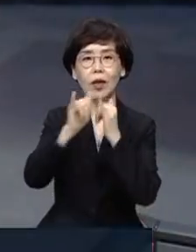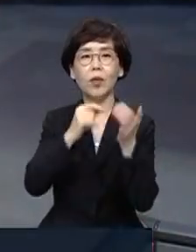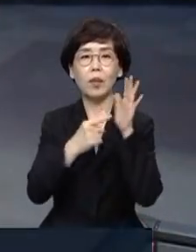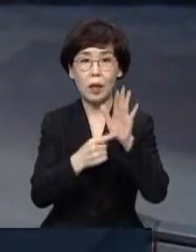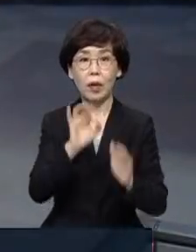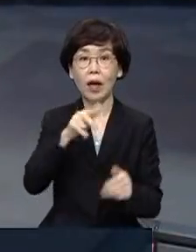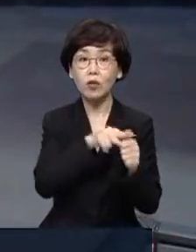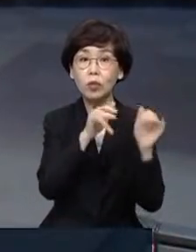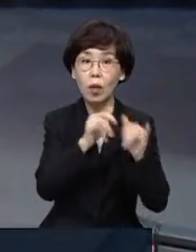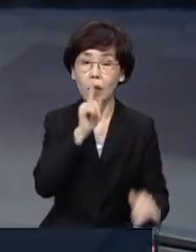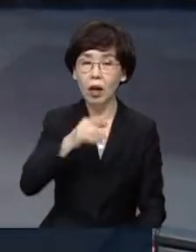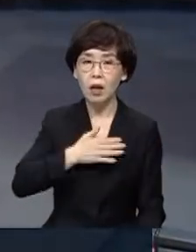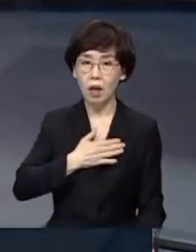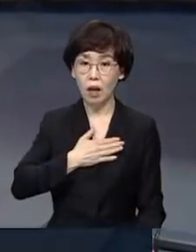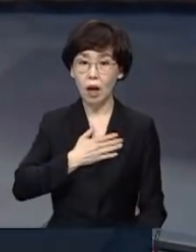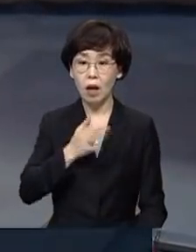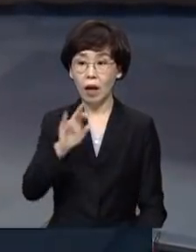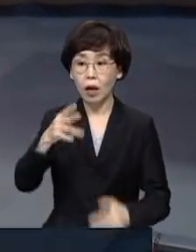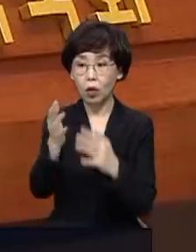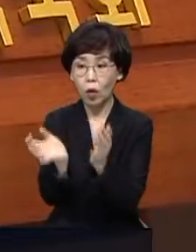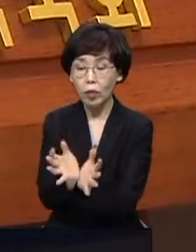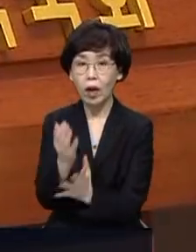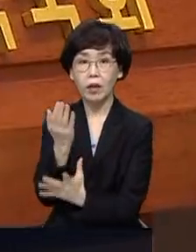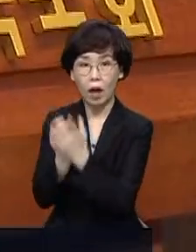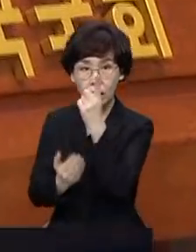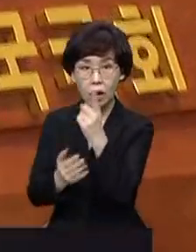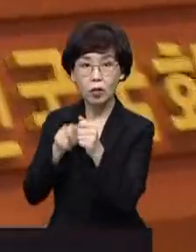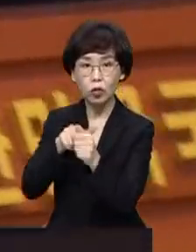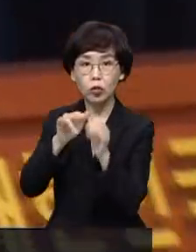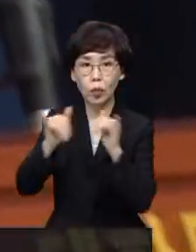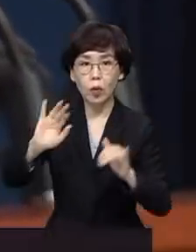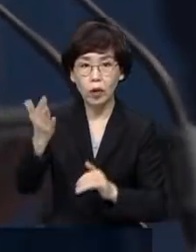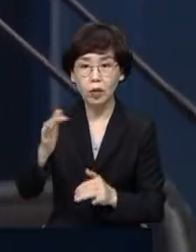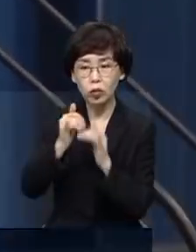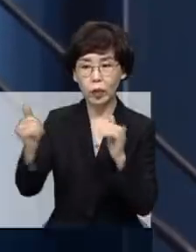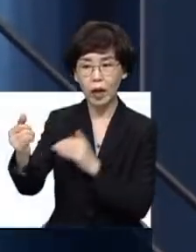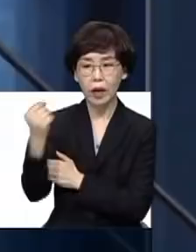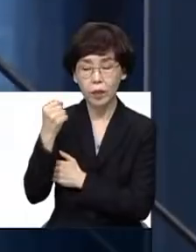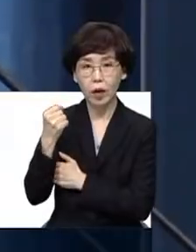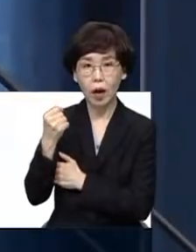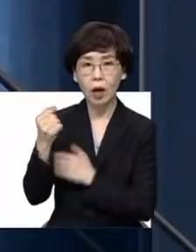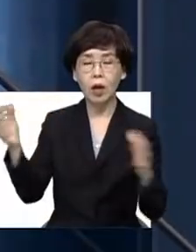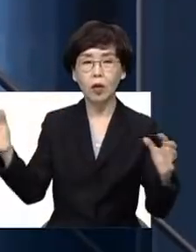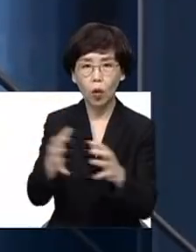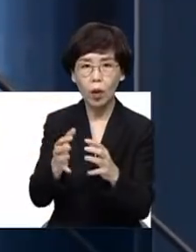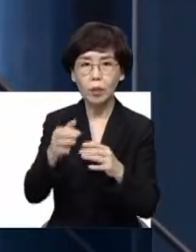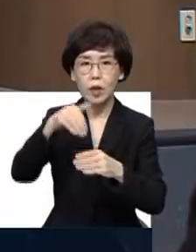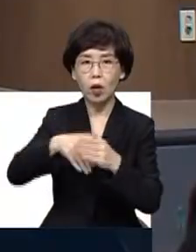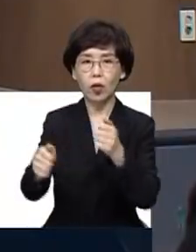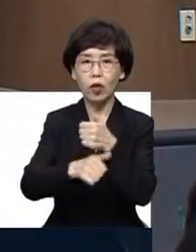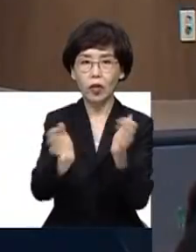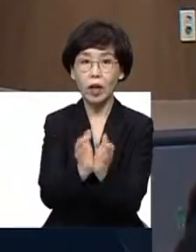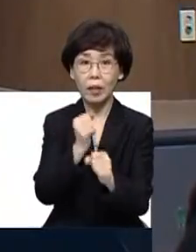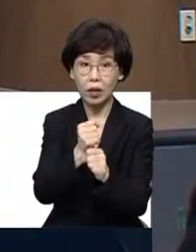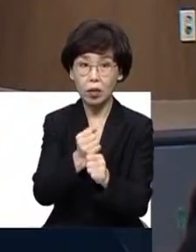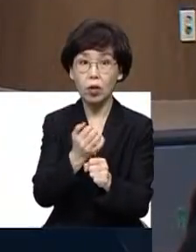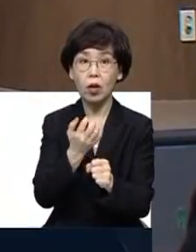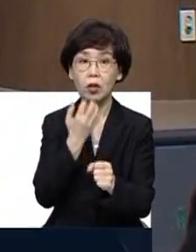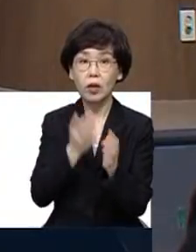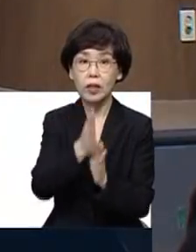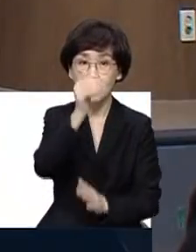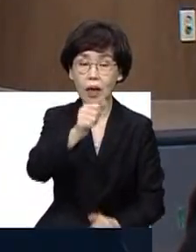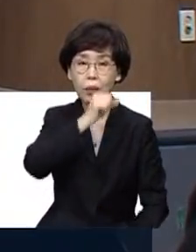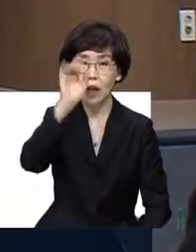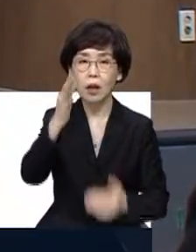안 후보는 본인이 야권 단일 후보가 되어 국민의힘과의 통합선거대책위를 만들고 서울시장이 되면